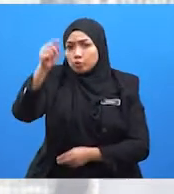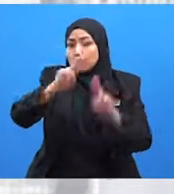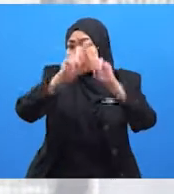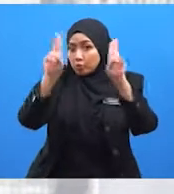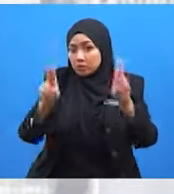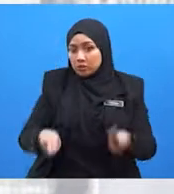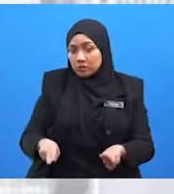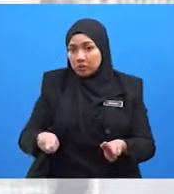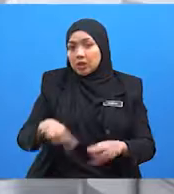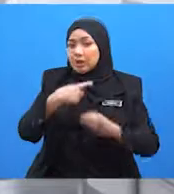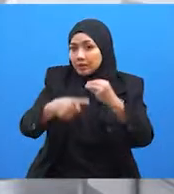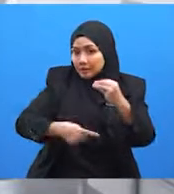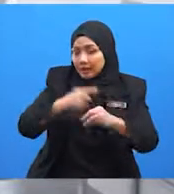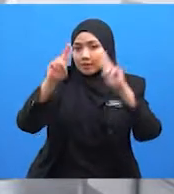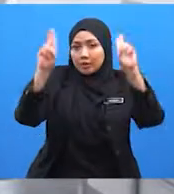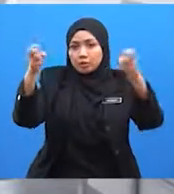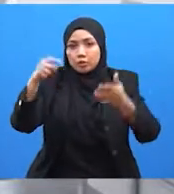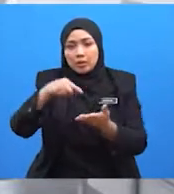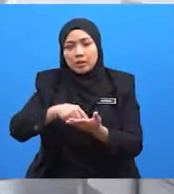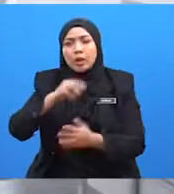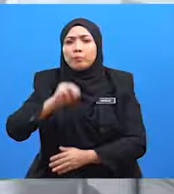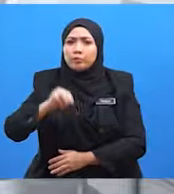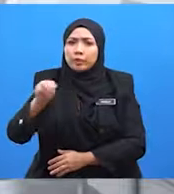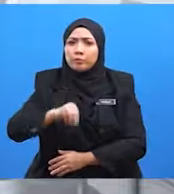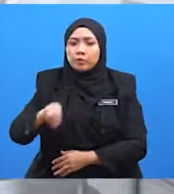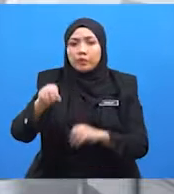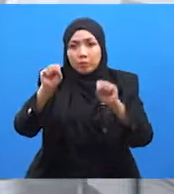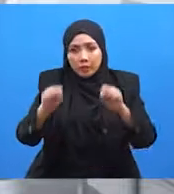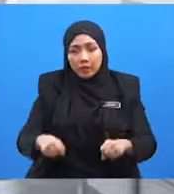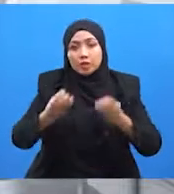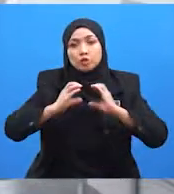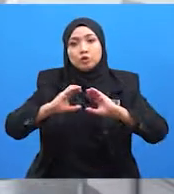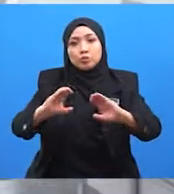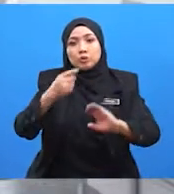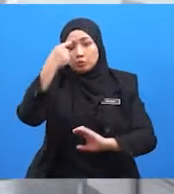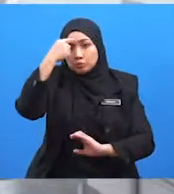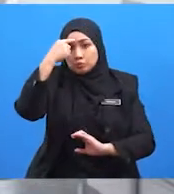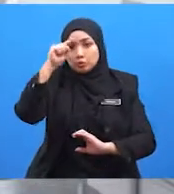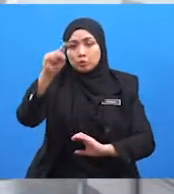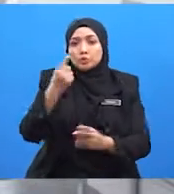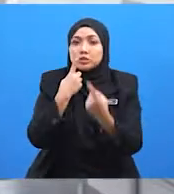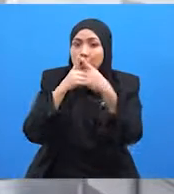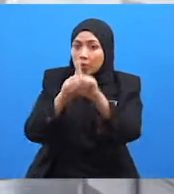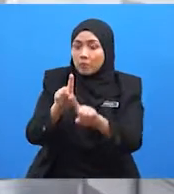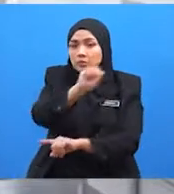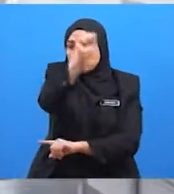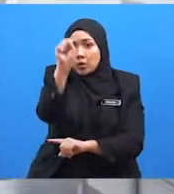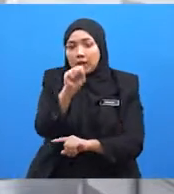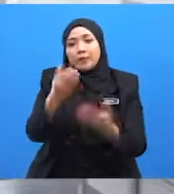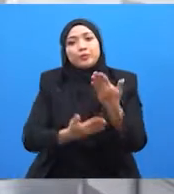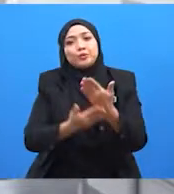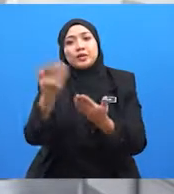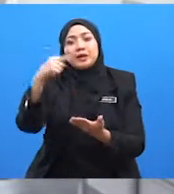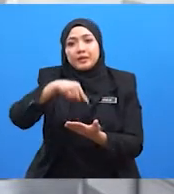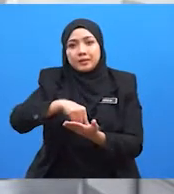topik pengangguran ini, murid-murid bolehlah cuba menjawab soalan-soalan mudah. Jom kita lihat